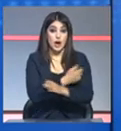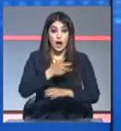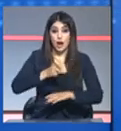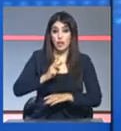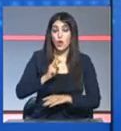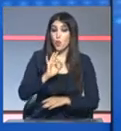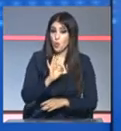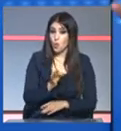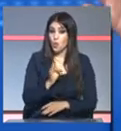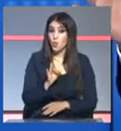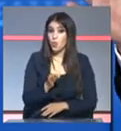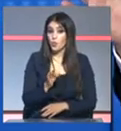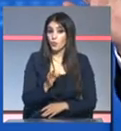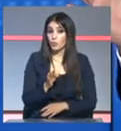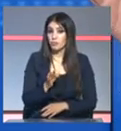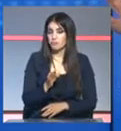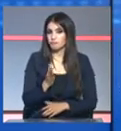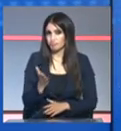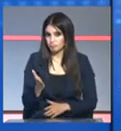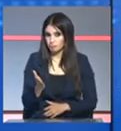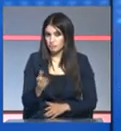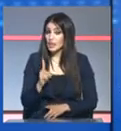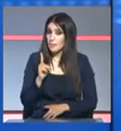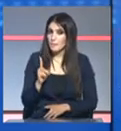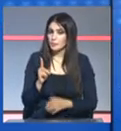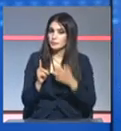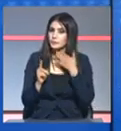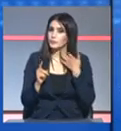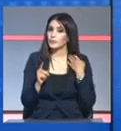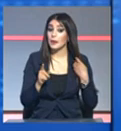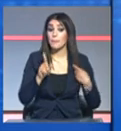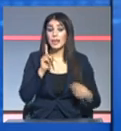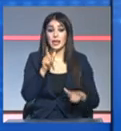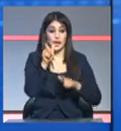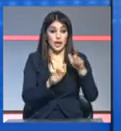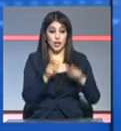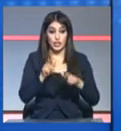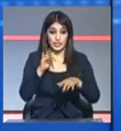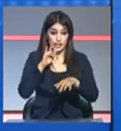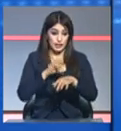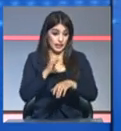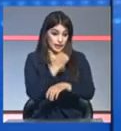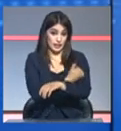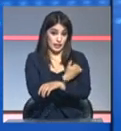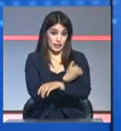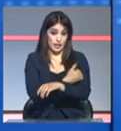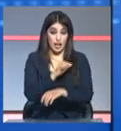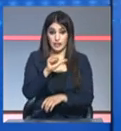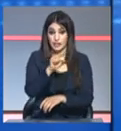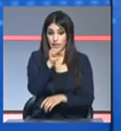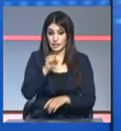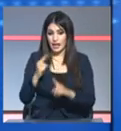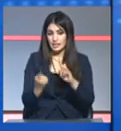حالاتها من ال ال العامه لكن في فئه اخرى من الناس خاصه معنها